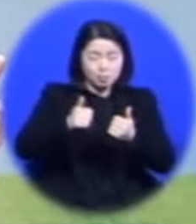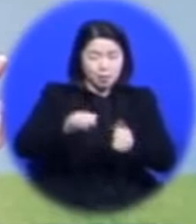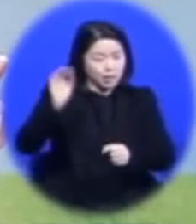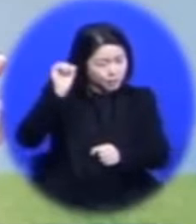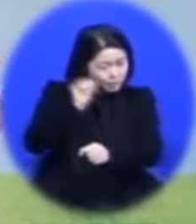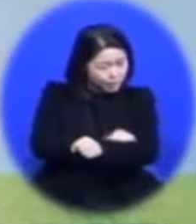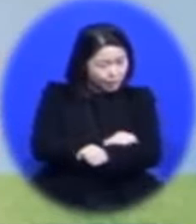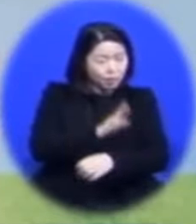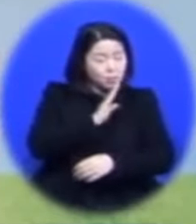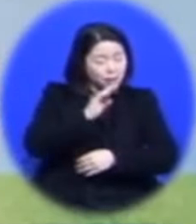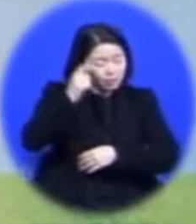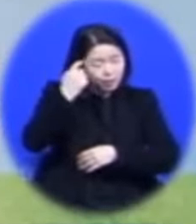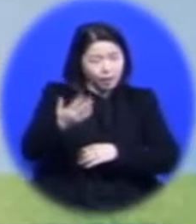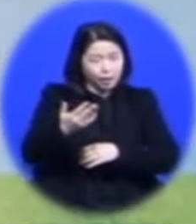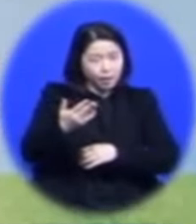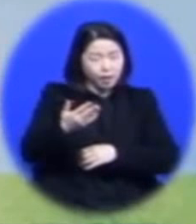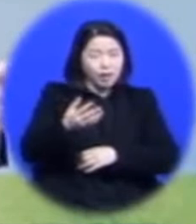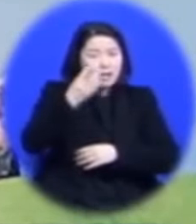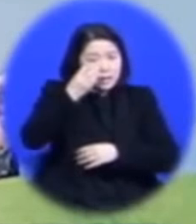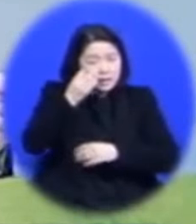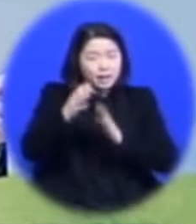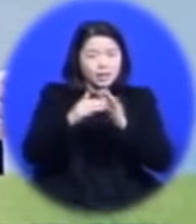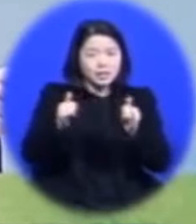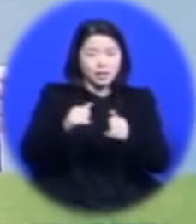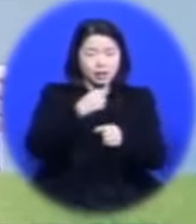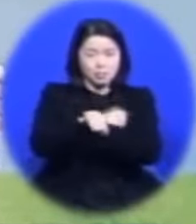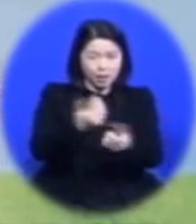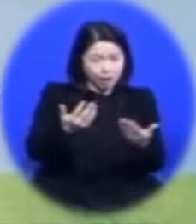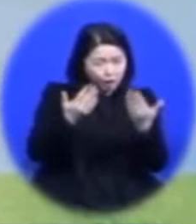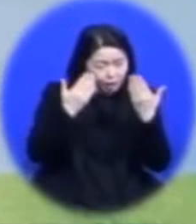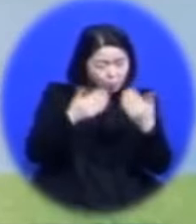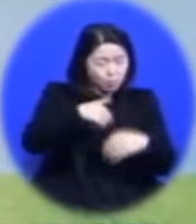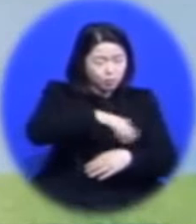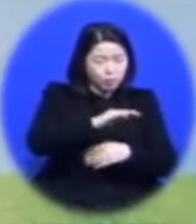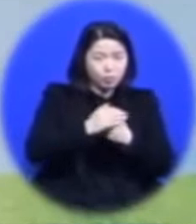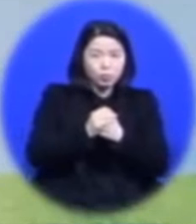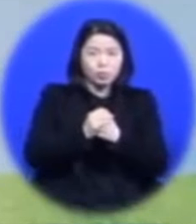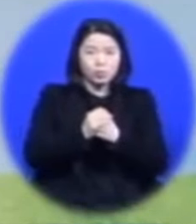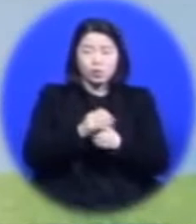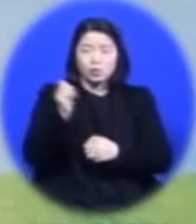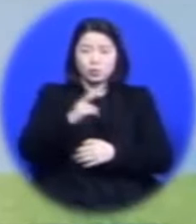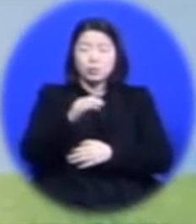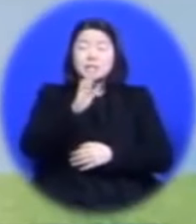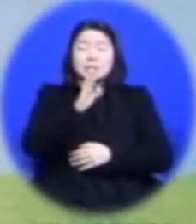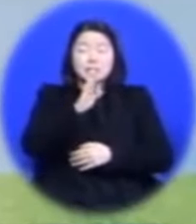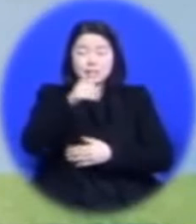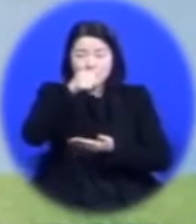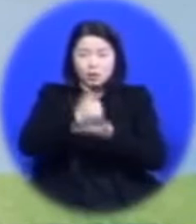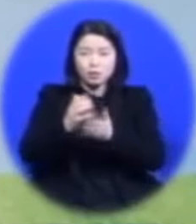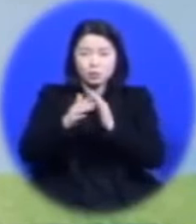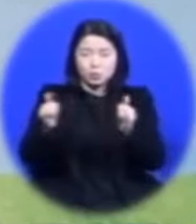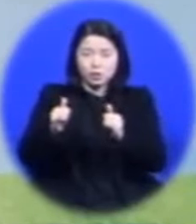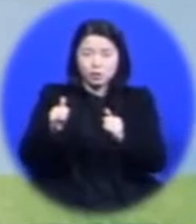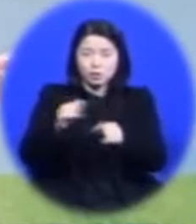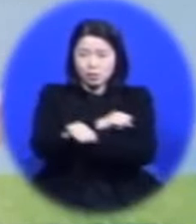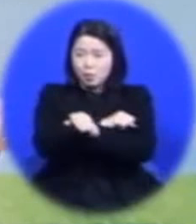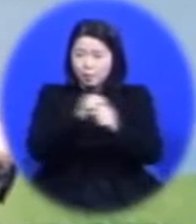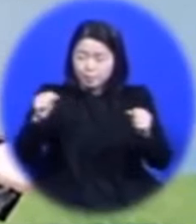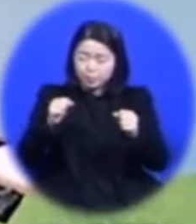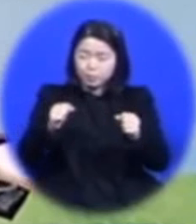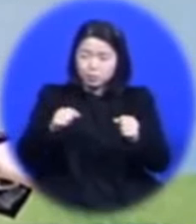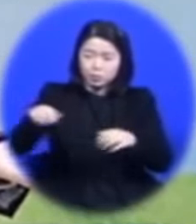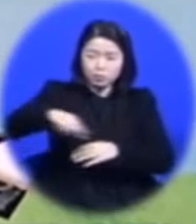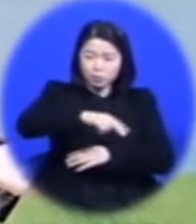걸까 괜히 엉뚱한 사람 감옥에 집어넣거나 또는 진짜 죄인을 풀어서 돌아다니게 하는